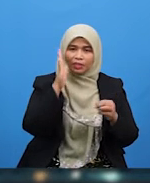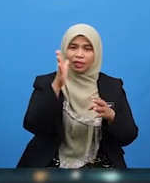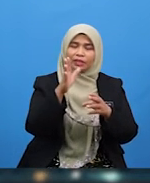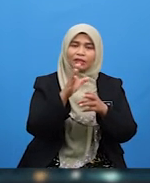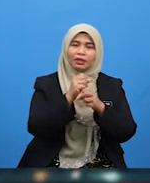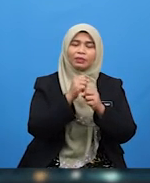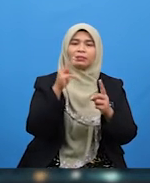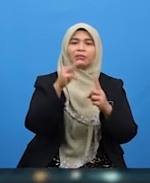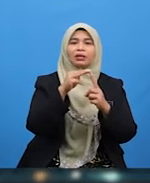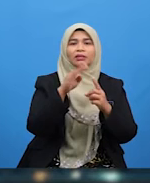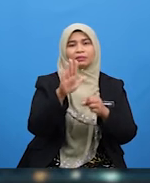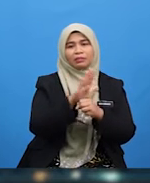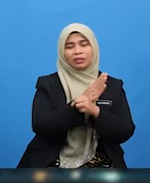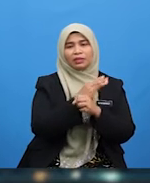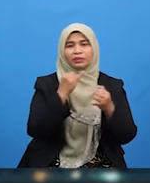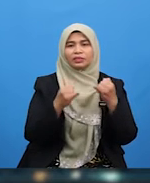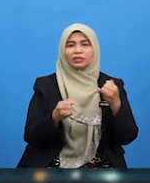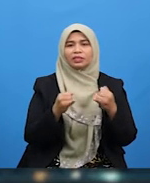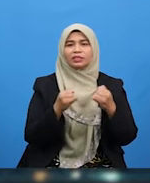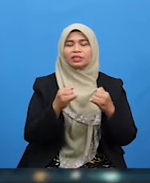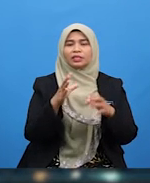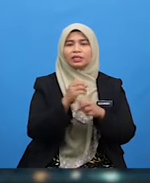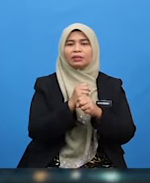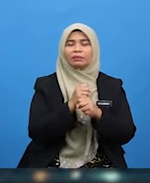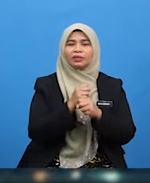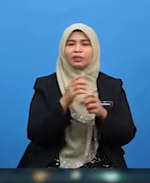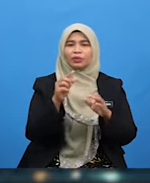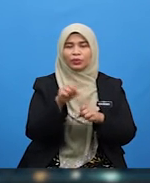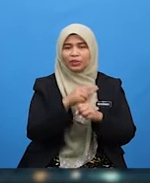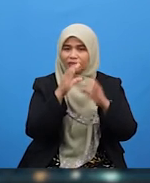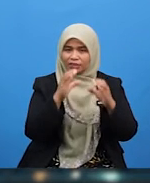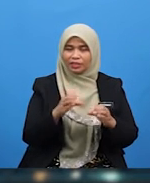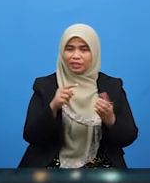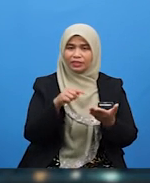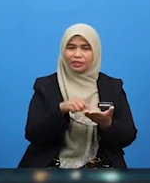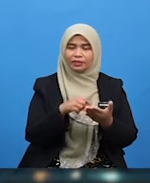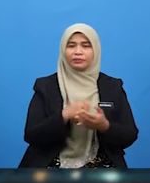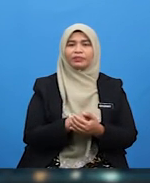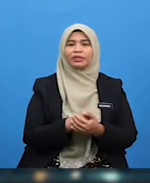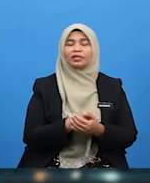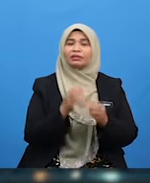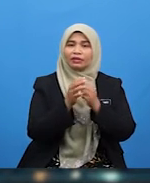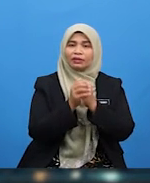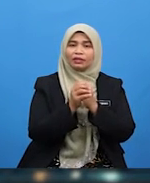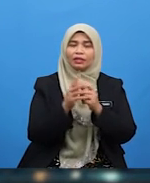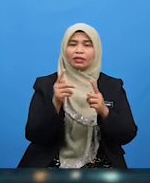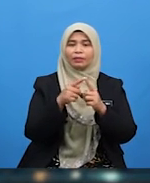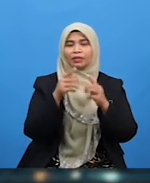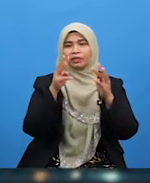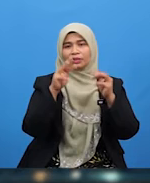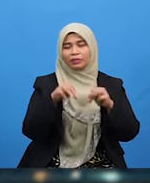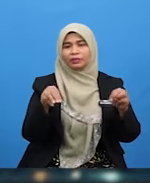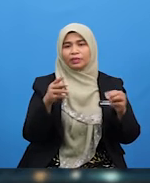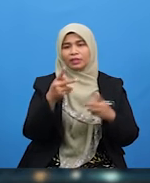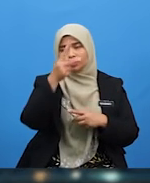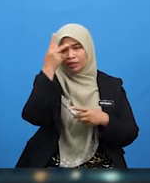akan dapat markah yang penuh jika dapat menggunakan teknik ini dengan lengkap. Alhamdulillah, tahniah murid-murid kerana